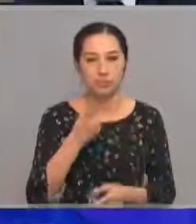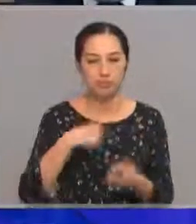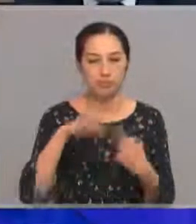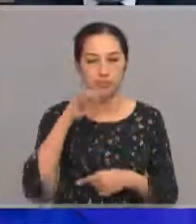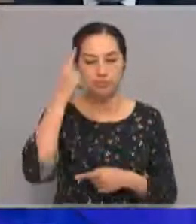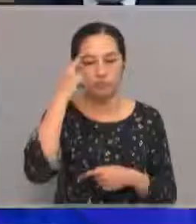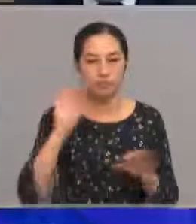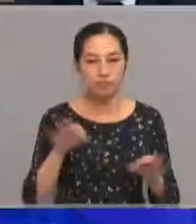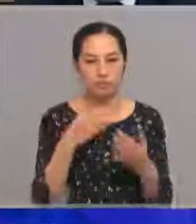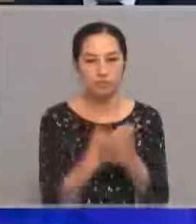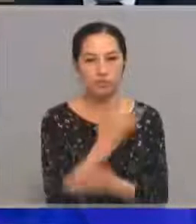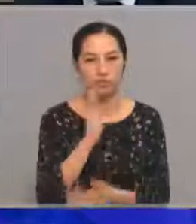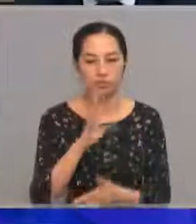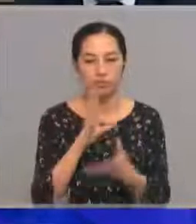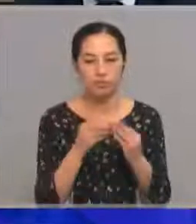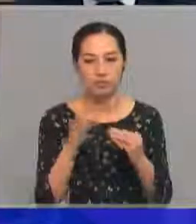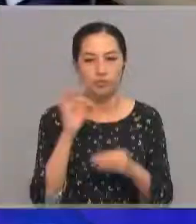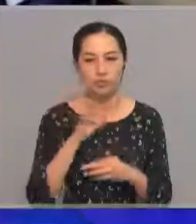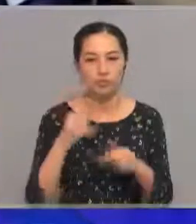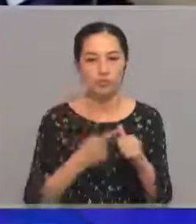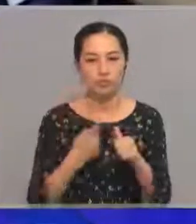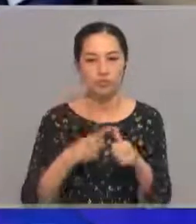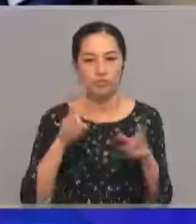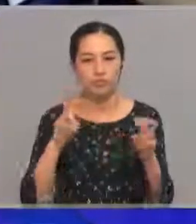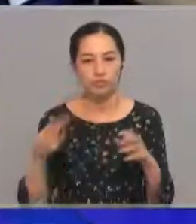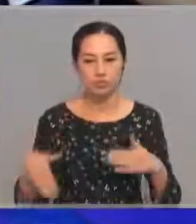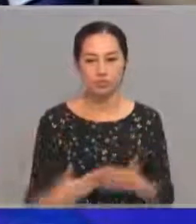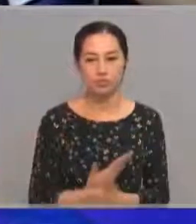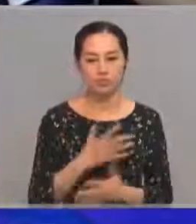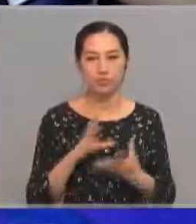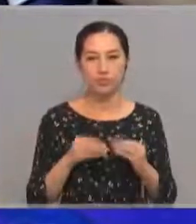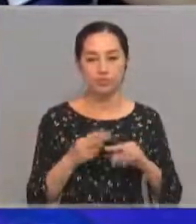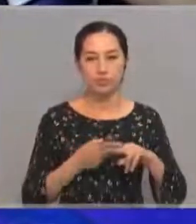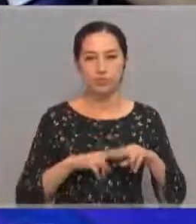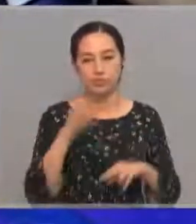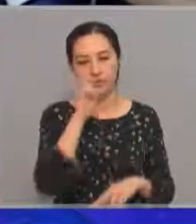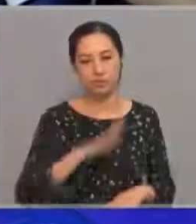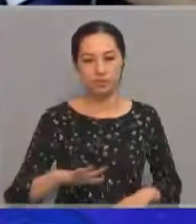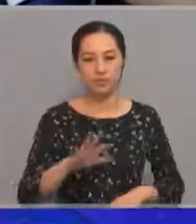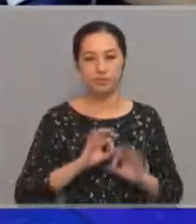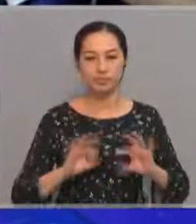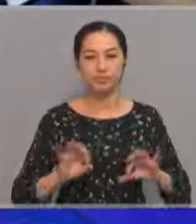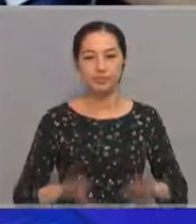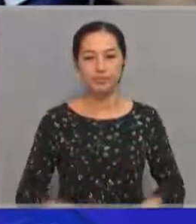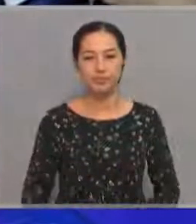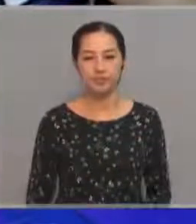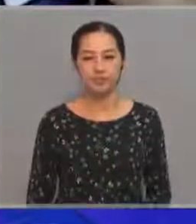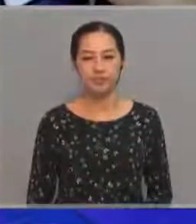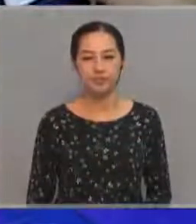память подрастающего поколения исконные названия нашей необъятной земли и имена великих людей, сказал глава